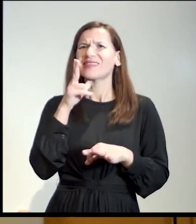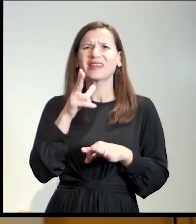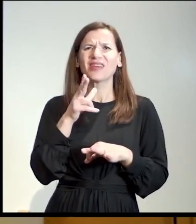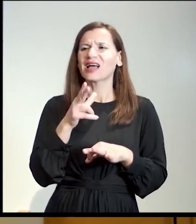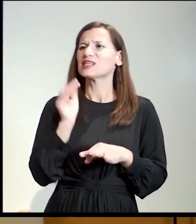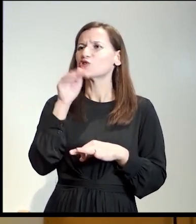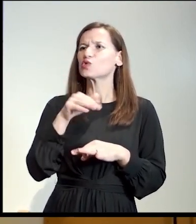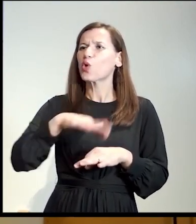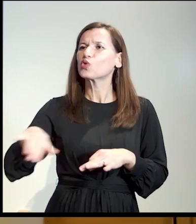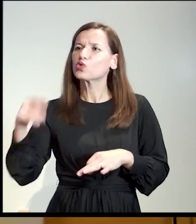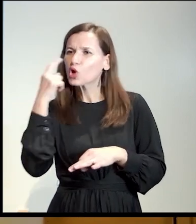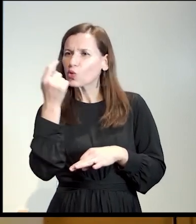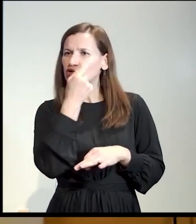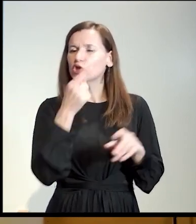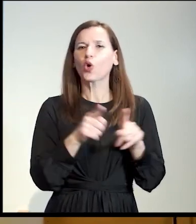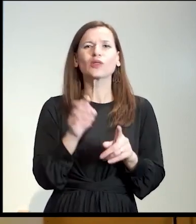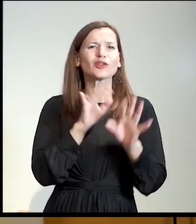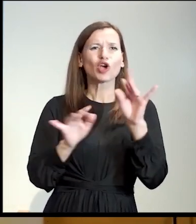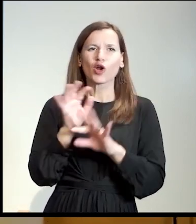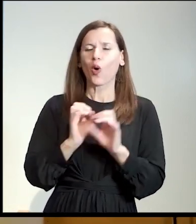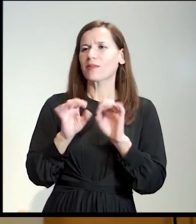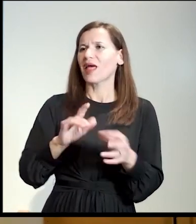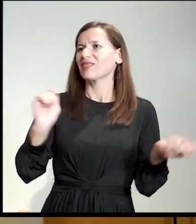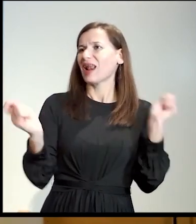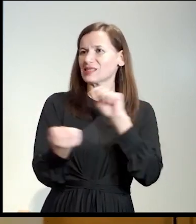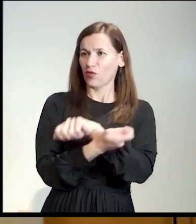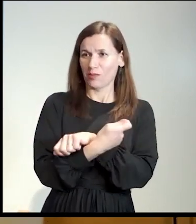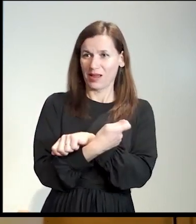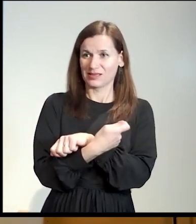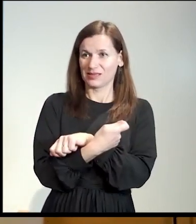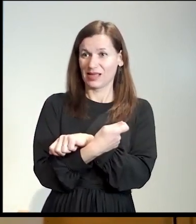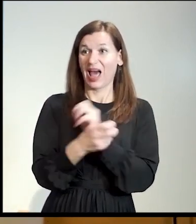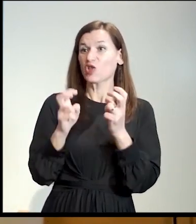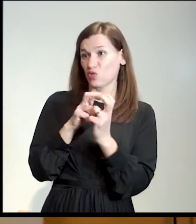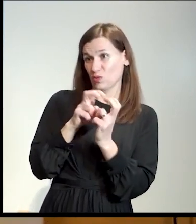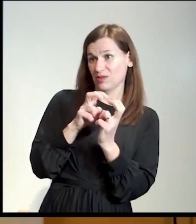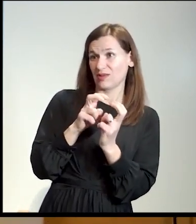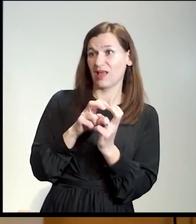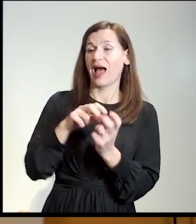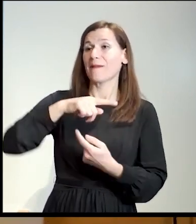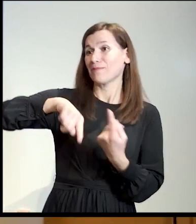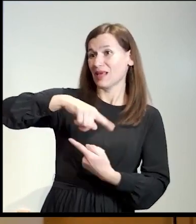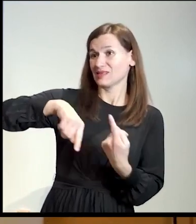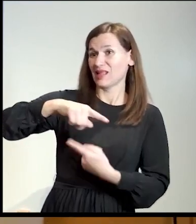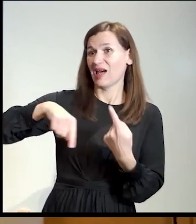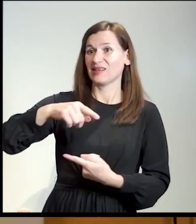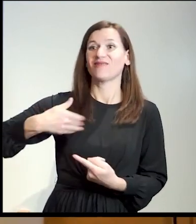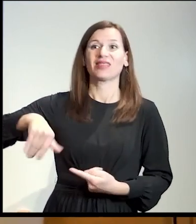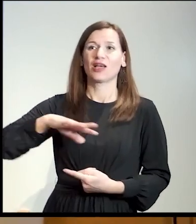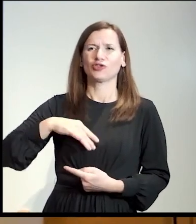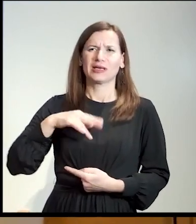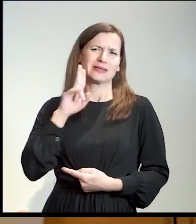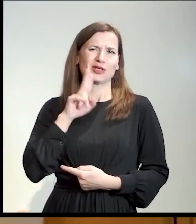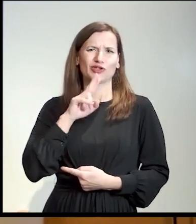oči kot čarobna transformacija. Nutrija plesari v naših smešnih